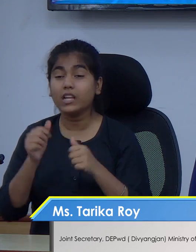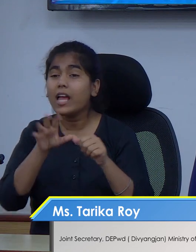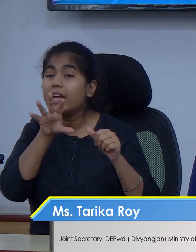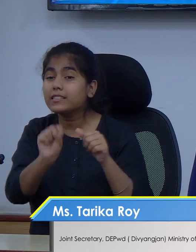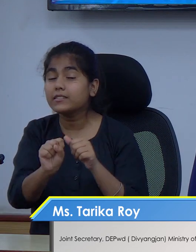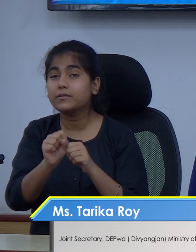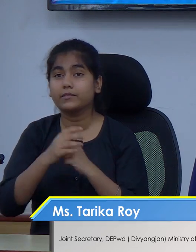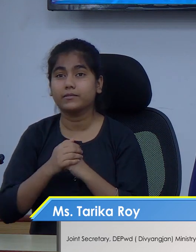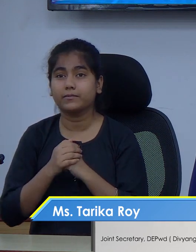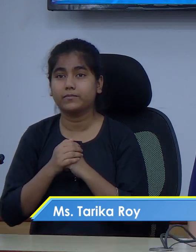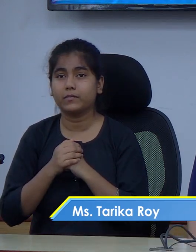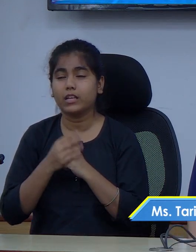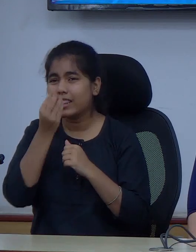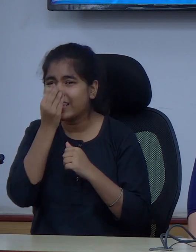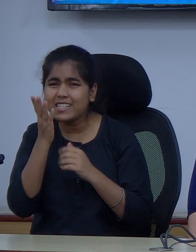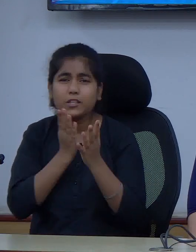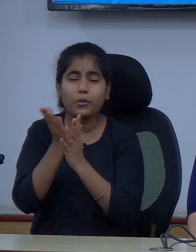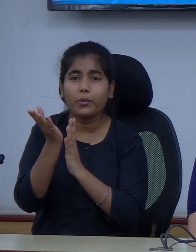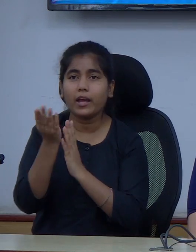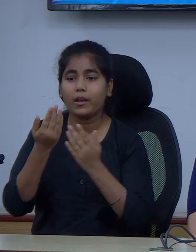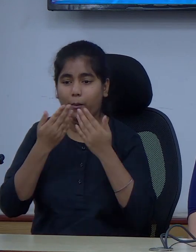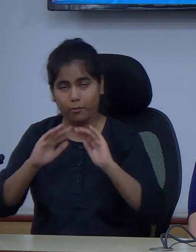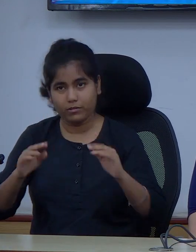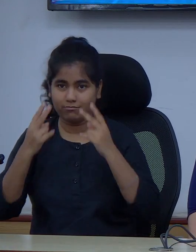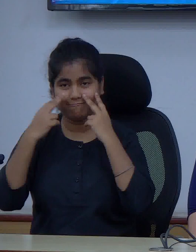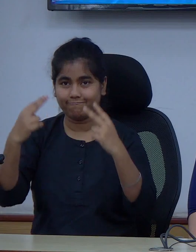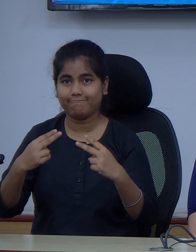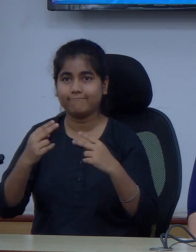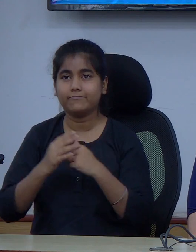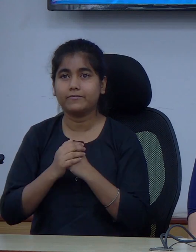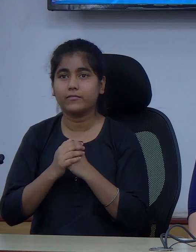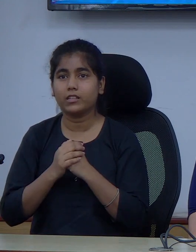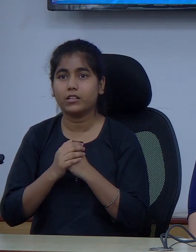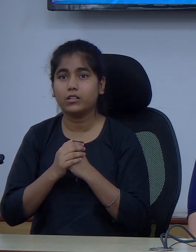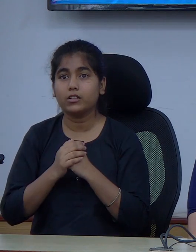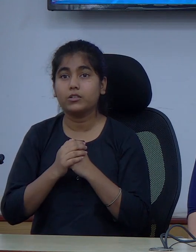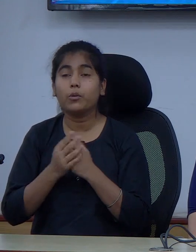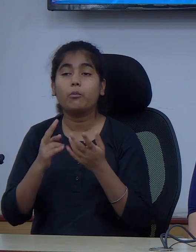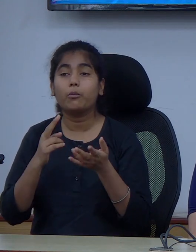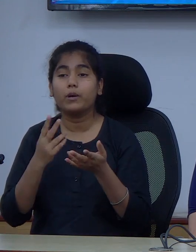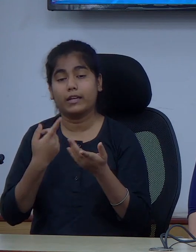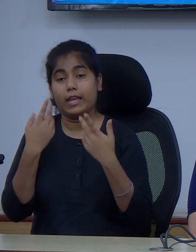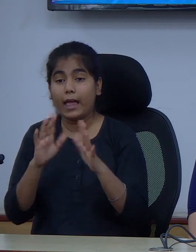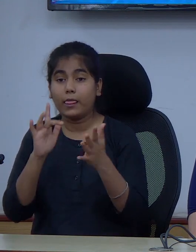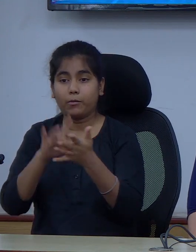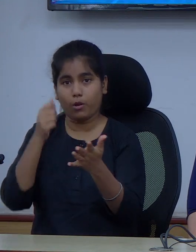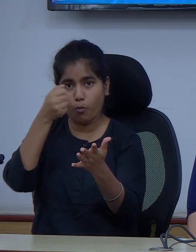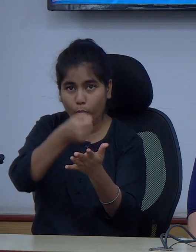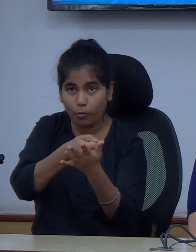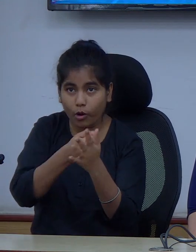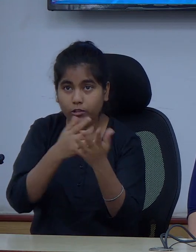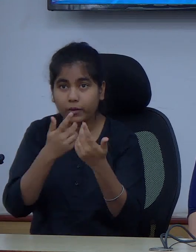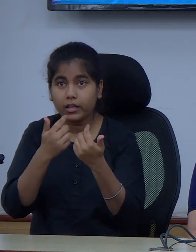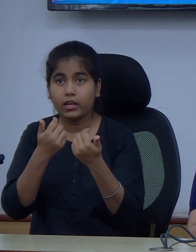सुगमता अगर सरल वे में कहूँ, क्योंकि बच्चे इस प्रोग्राम को भी देख रहे हैं, तो ऐसा होगा कि अगर हमें कहीं पर पहुँचना है या हमें